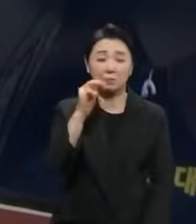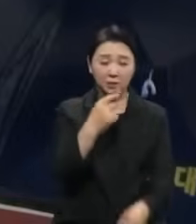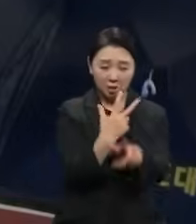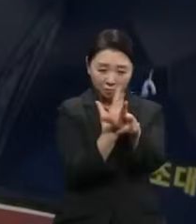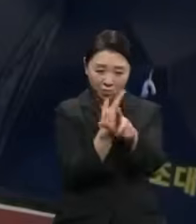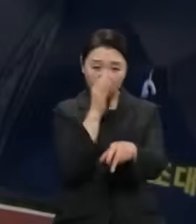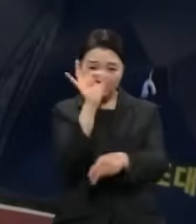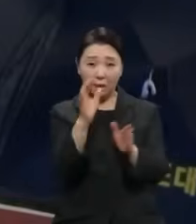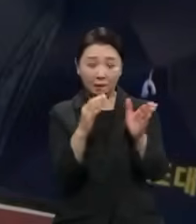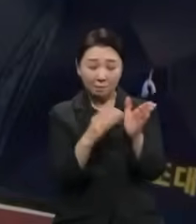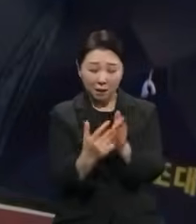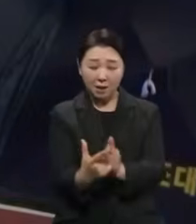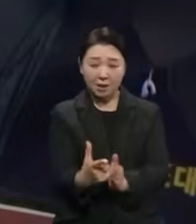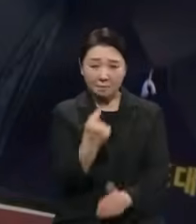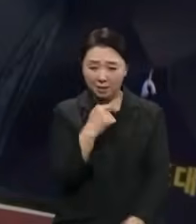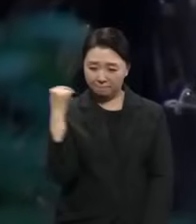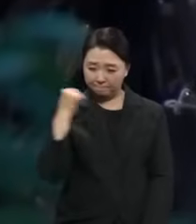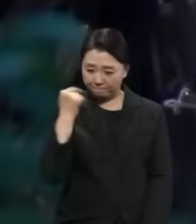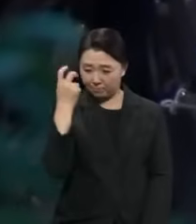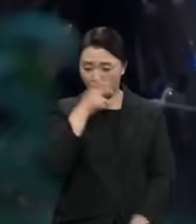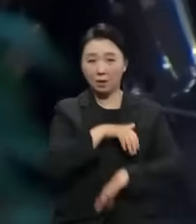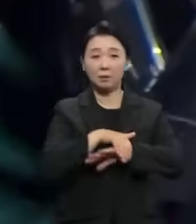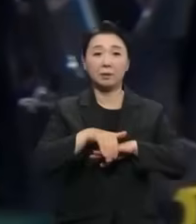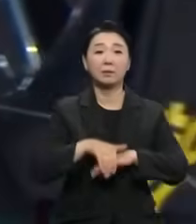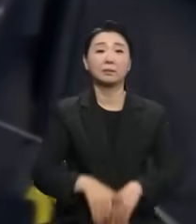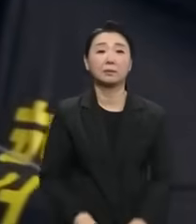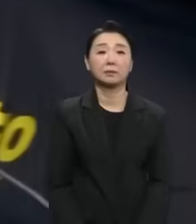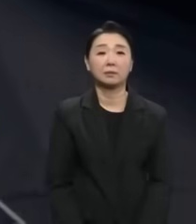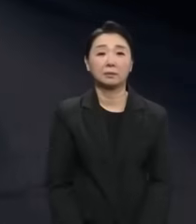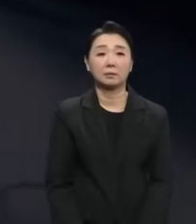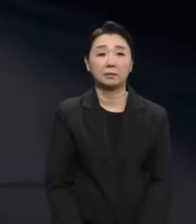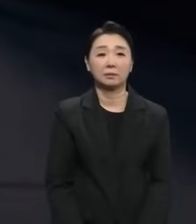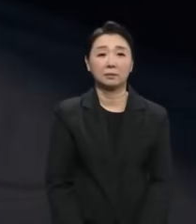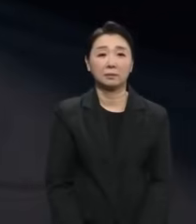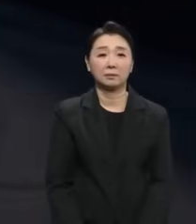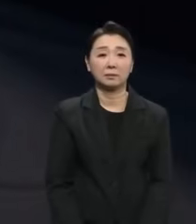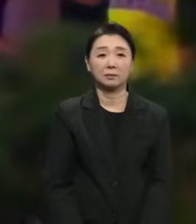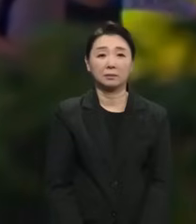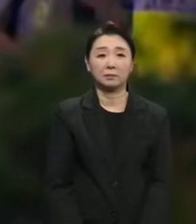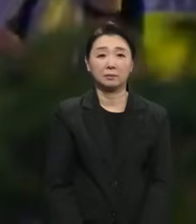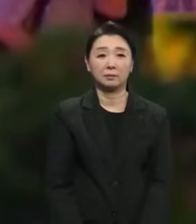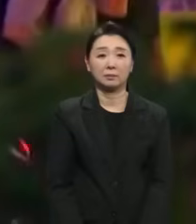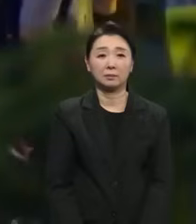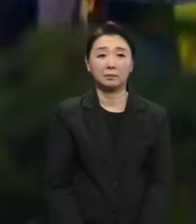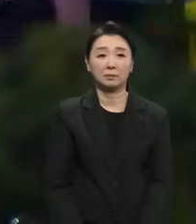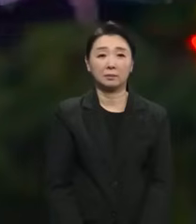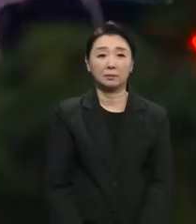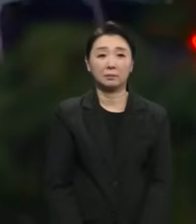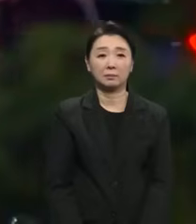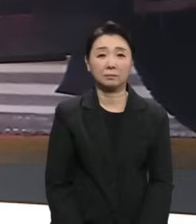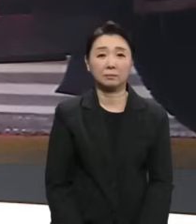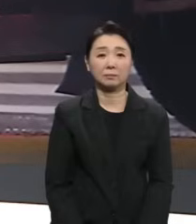토대로 신속하고 엄정하게 수사하겠다고 밝혔습니다. JTBC 이재승입니다.